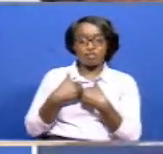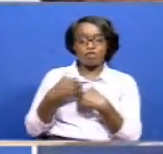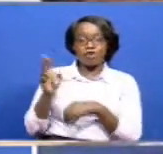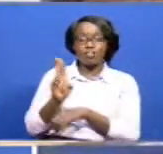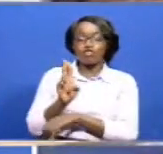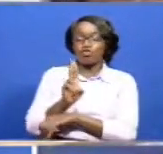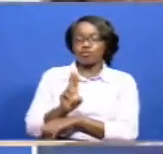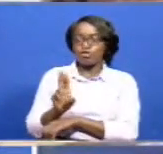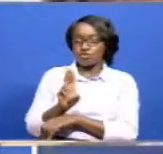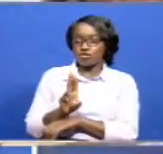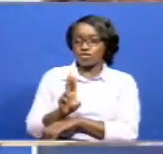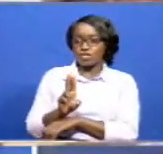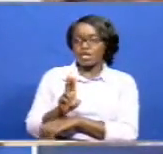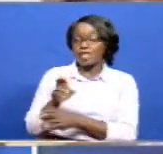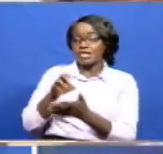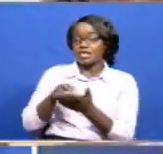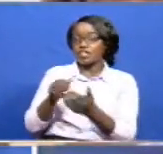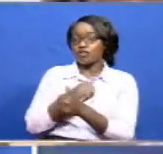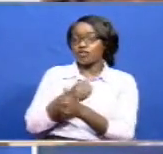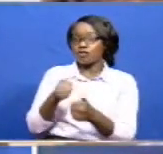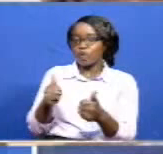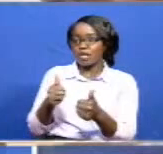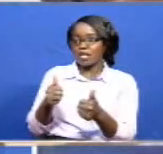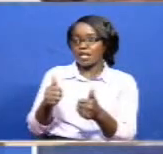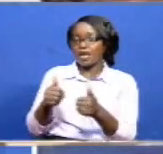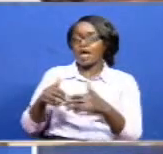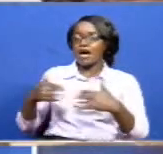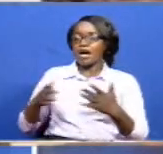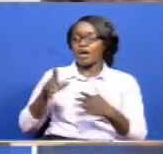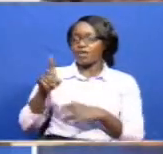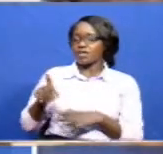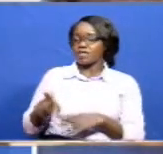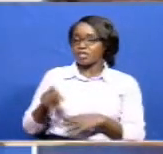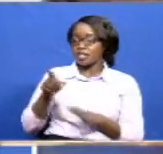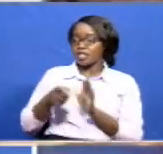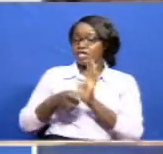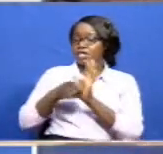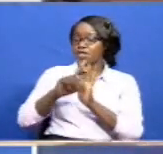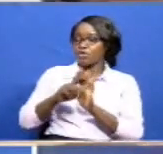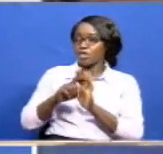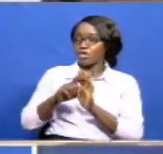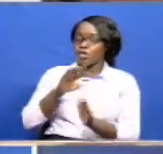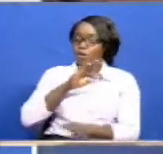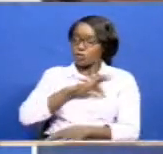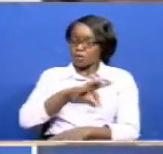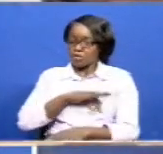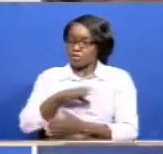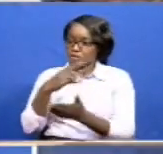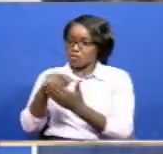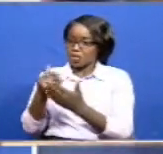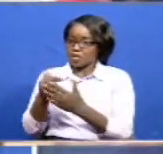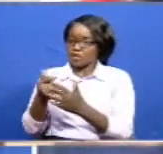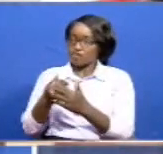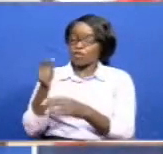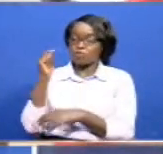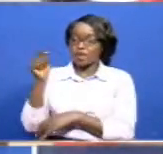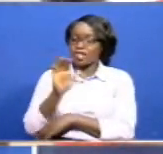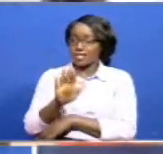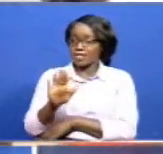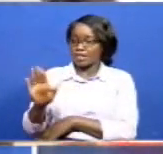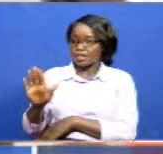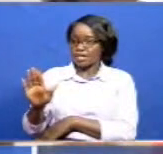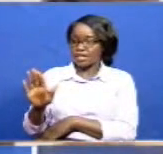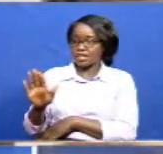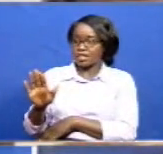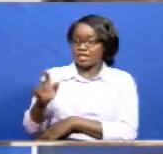hiki station vizuri vile inatakikana, ili waweze kupata mapato kutokana na talanta zao. Hiyo